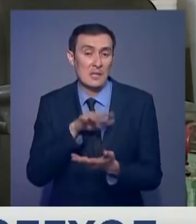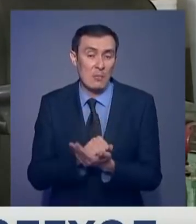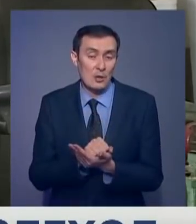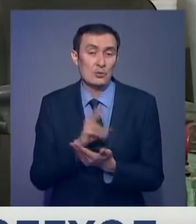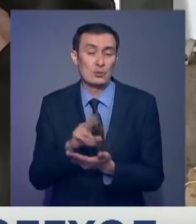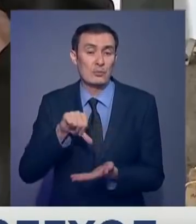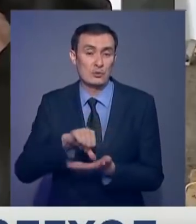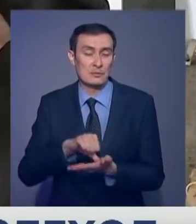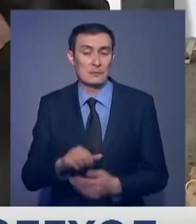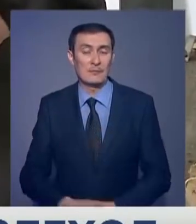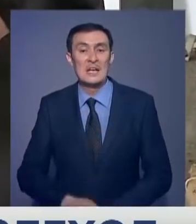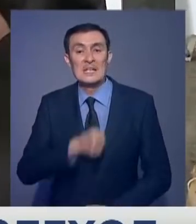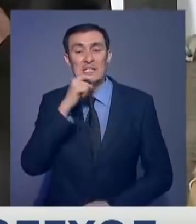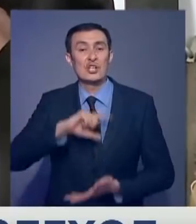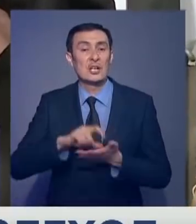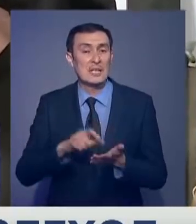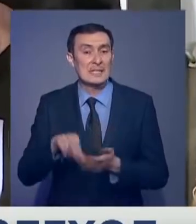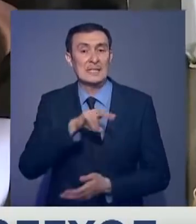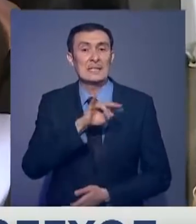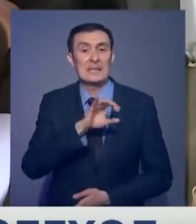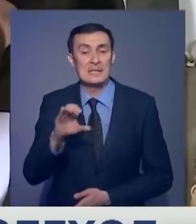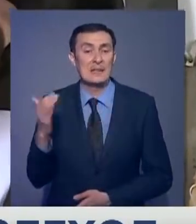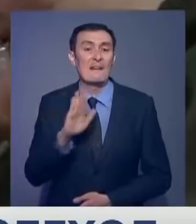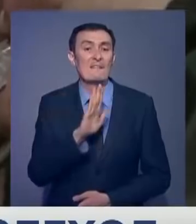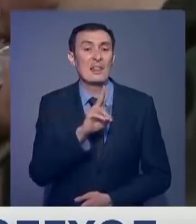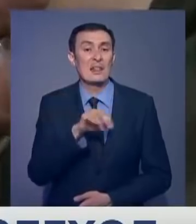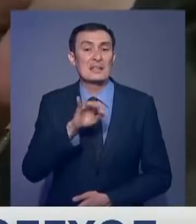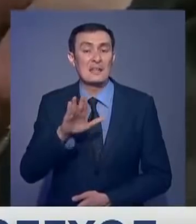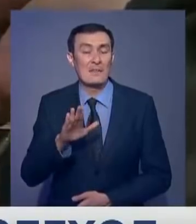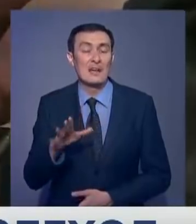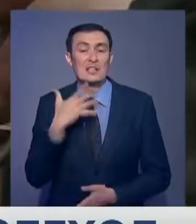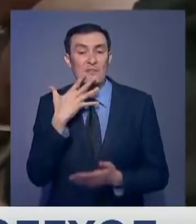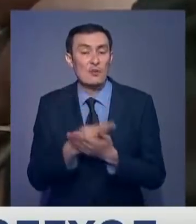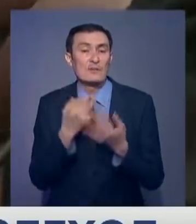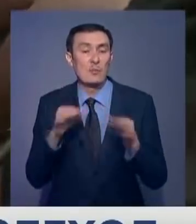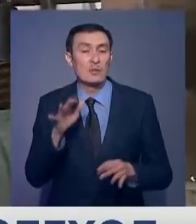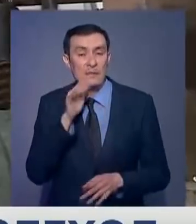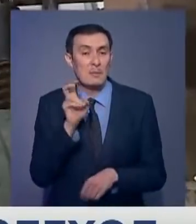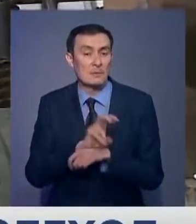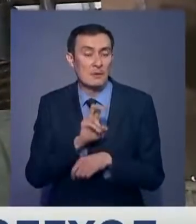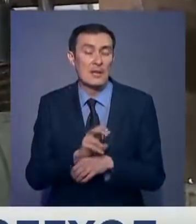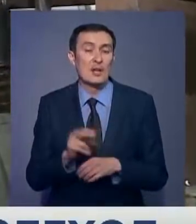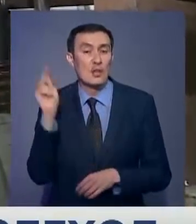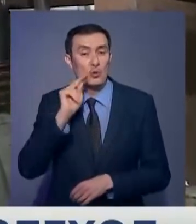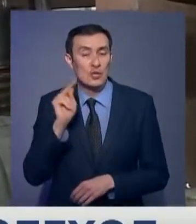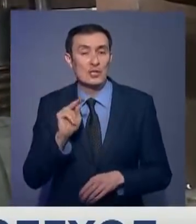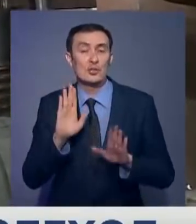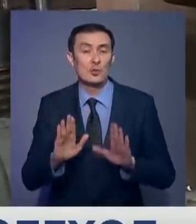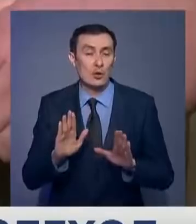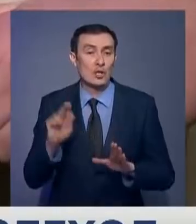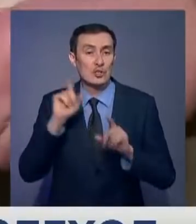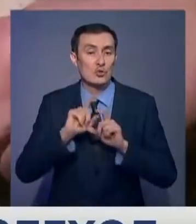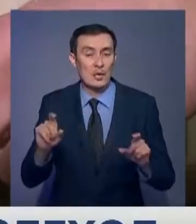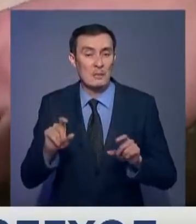которые присутствуют. Старшеклассники Денис и Владислав в мастерской проводят все свое свободное время. Научились обращаться не только со